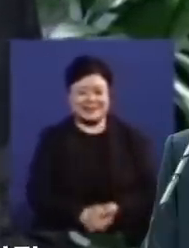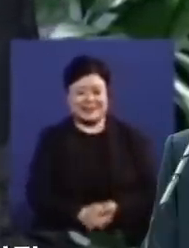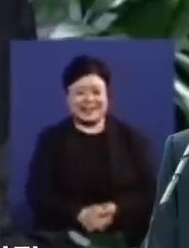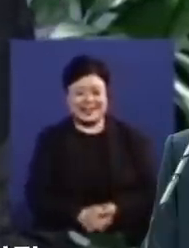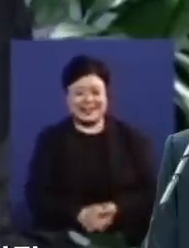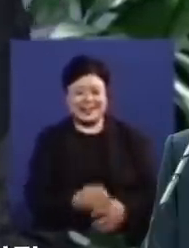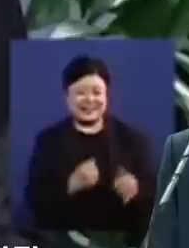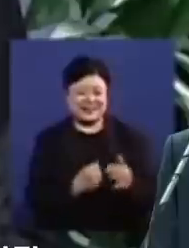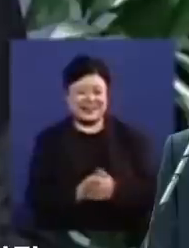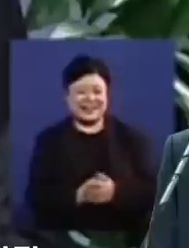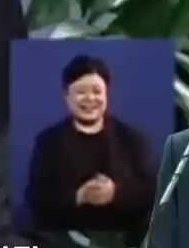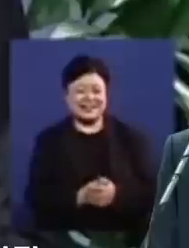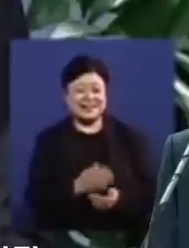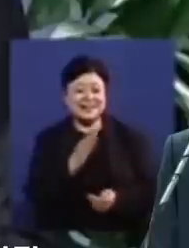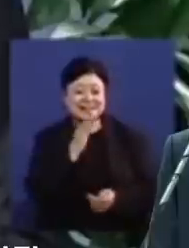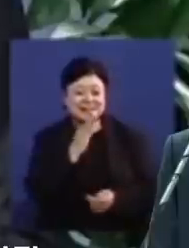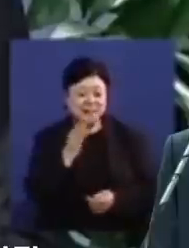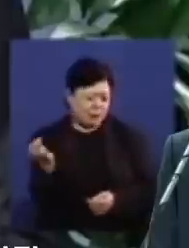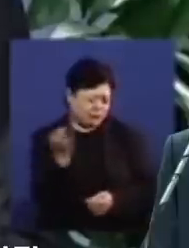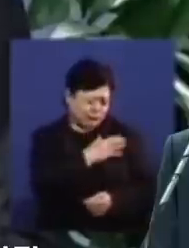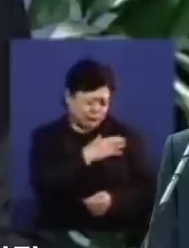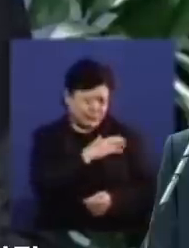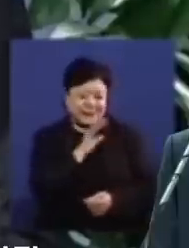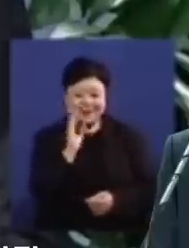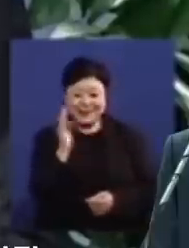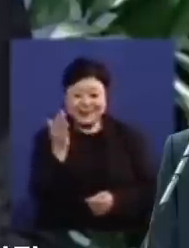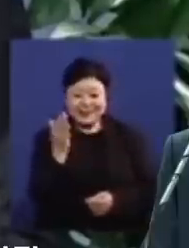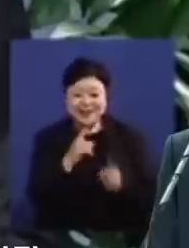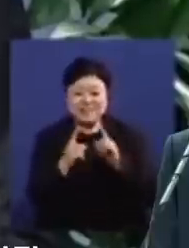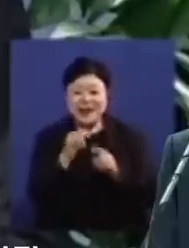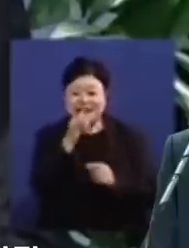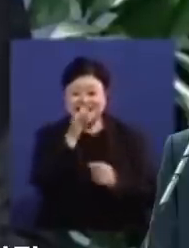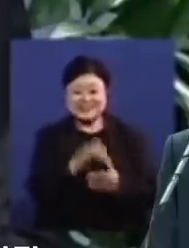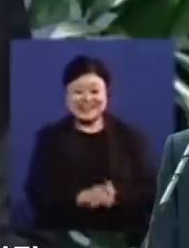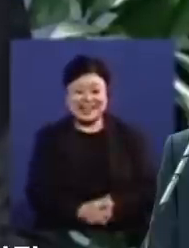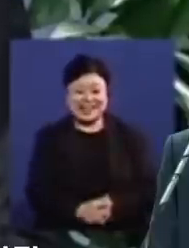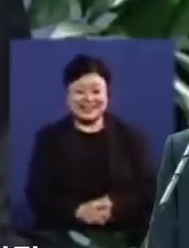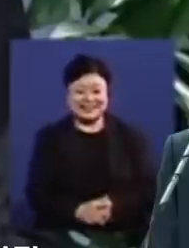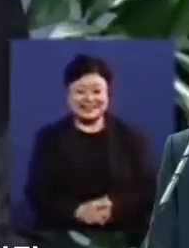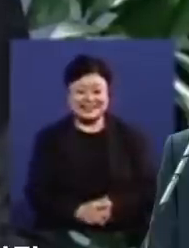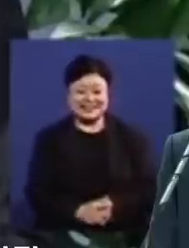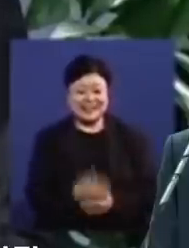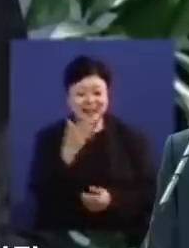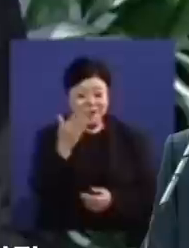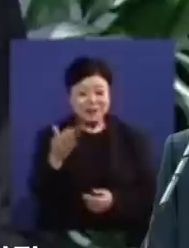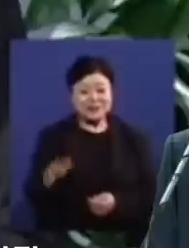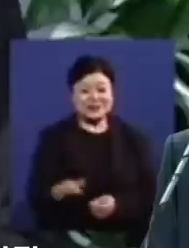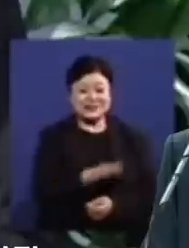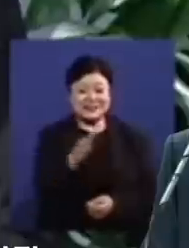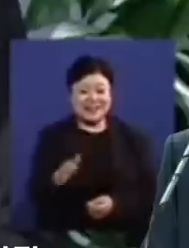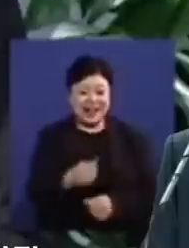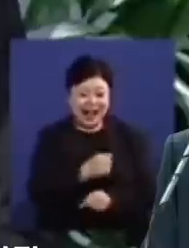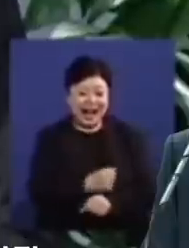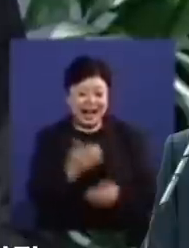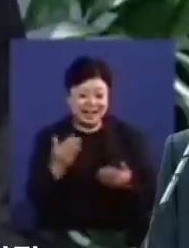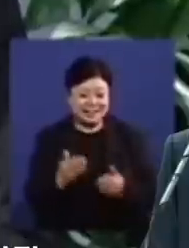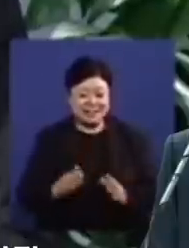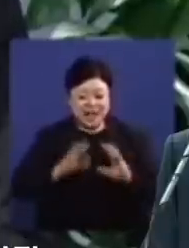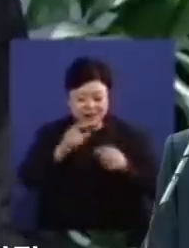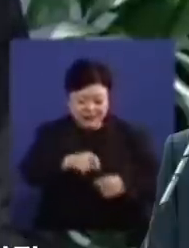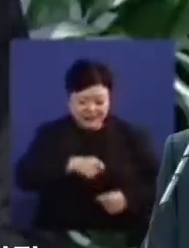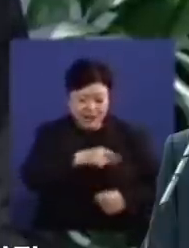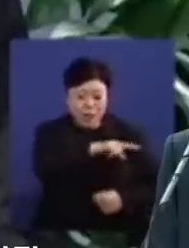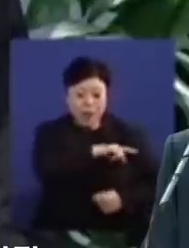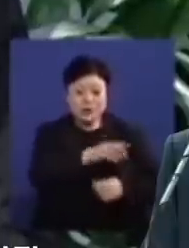그래서 일약의 큰 부자가 되었다는 것 이야기했습니다. 여러분 우리가 할 것은 그 나라와 그 일을